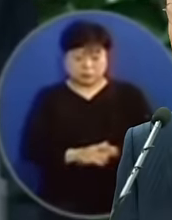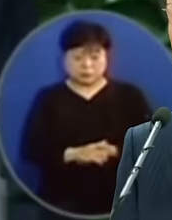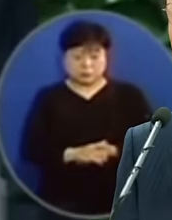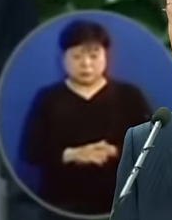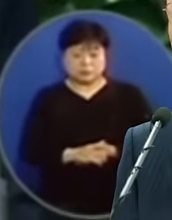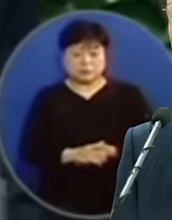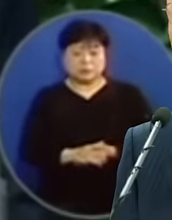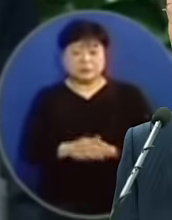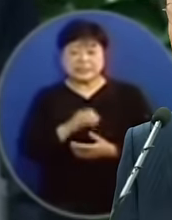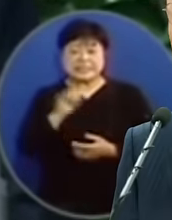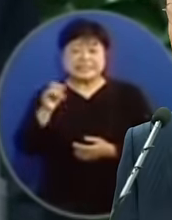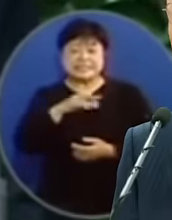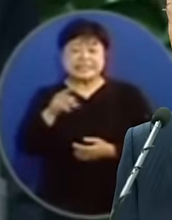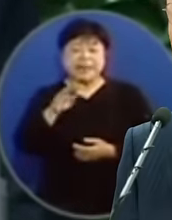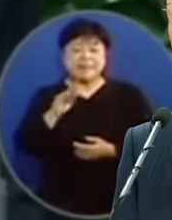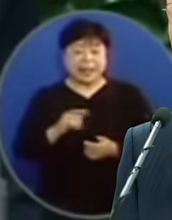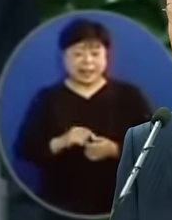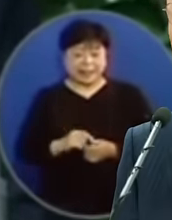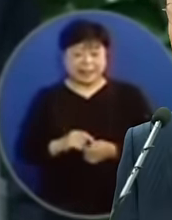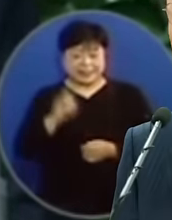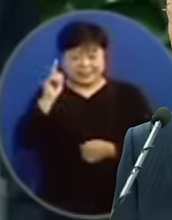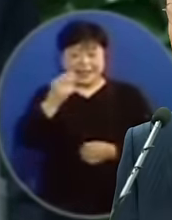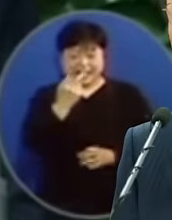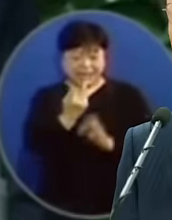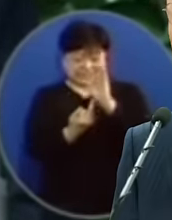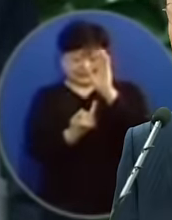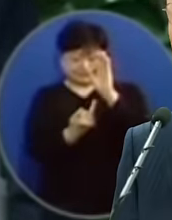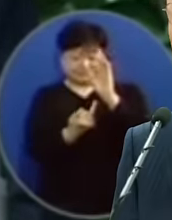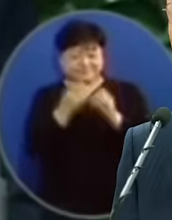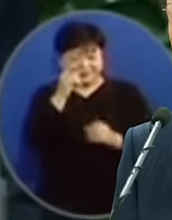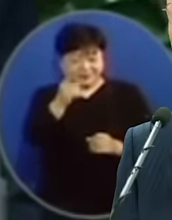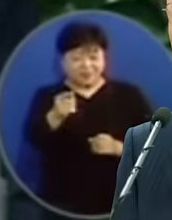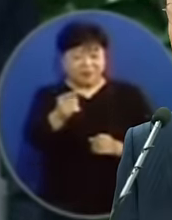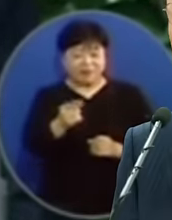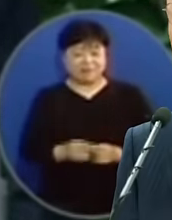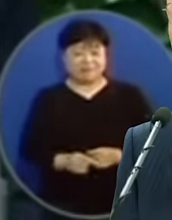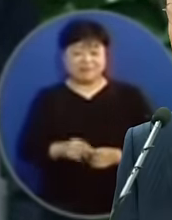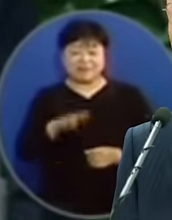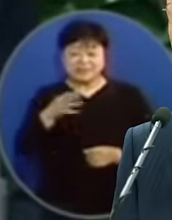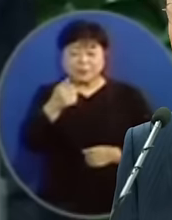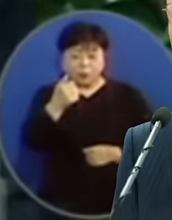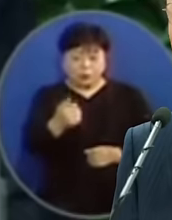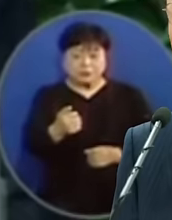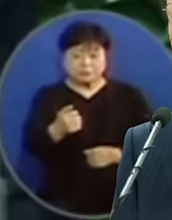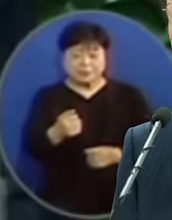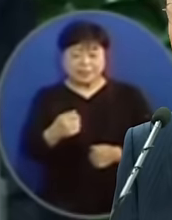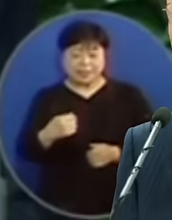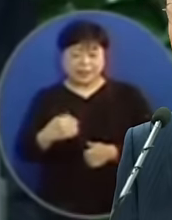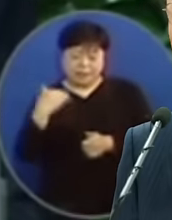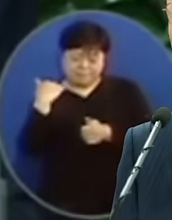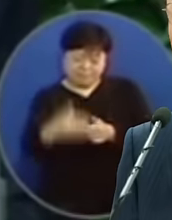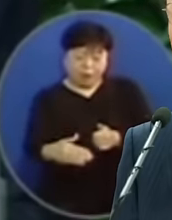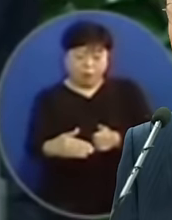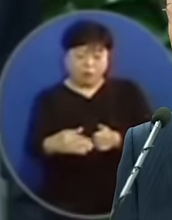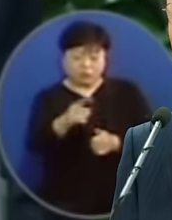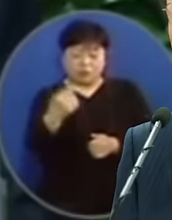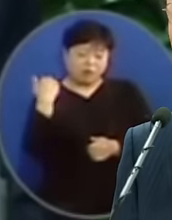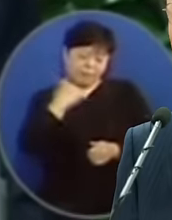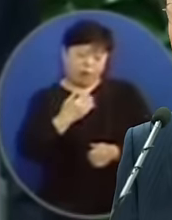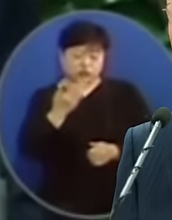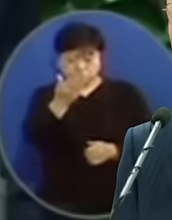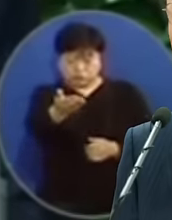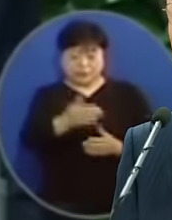이세벨이 내일 아침에 내 선지자 450명을 내가 칼로 목을 베는 것처럼 네 목을 베겠다